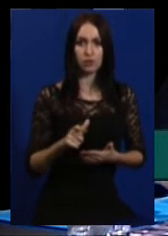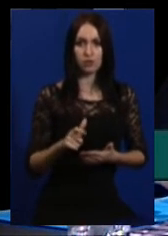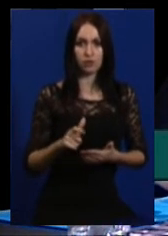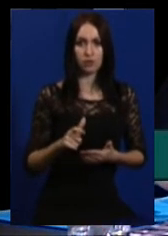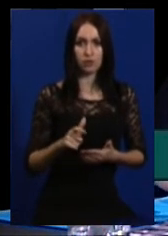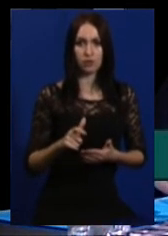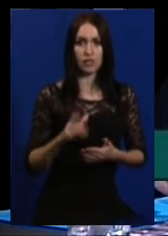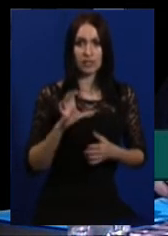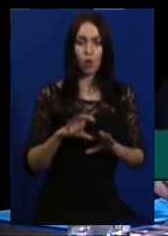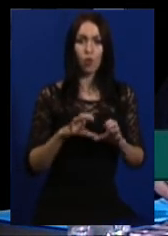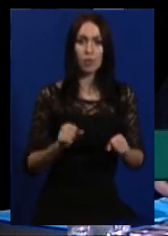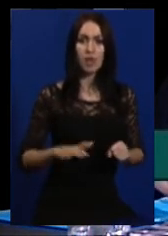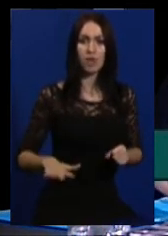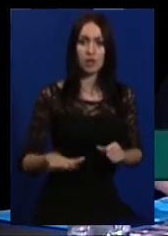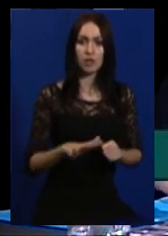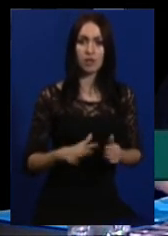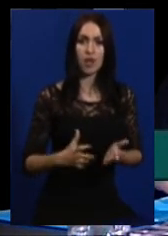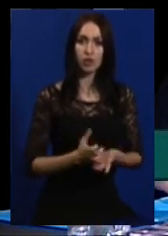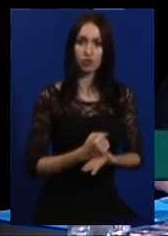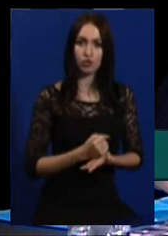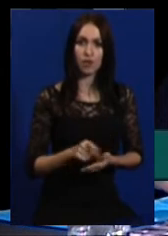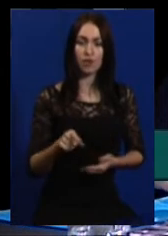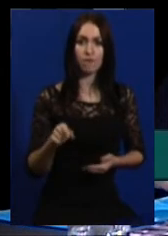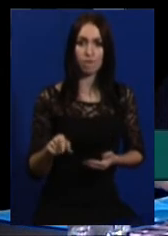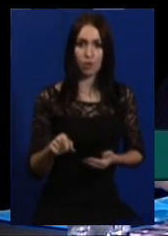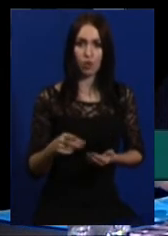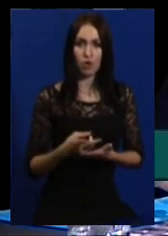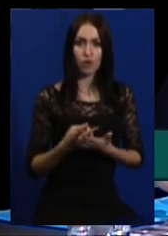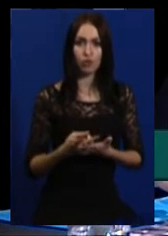оккупированной территории нашли его